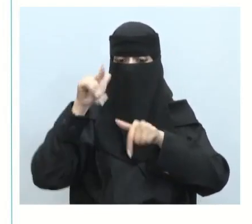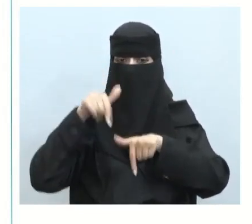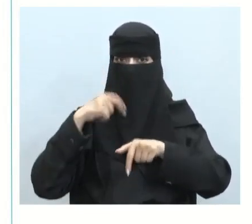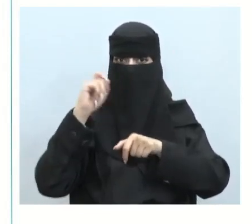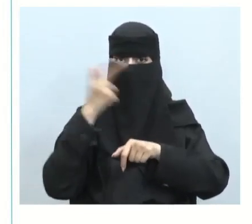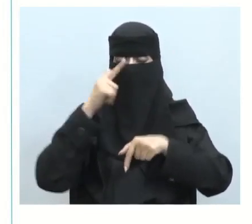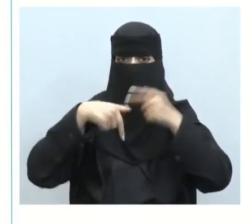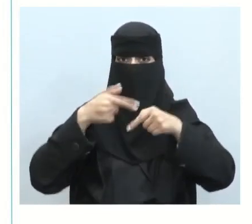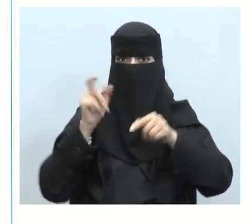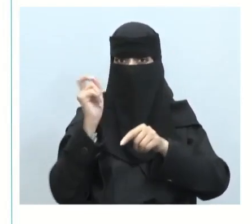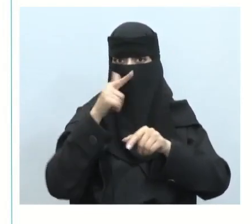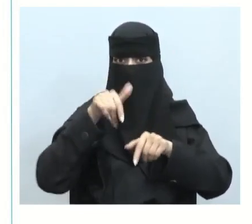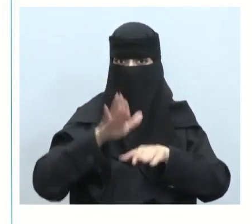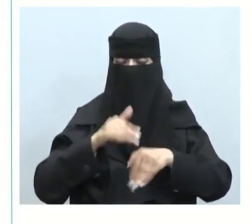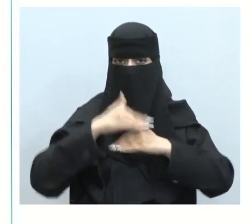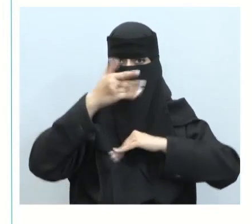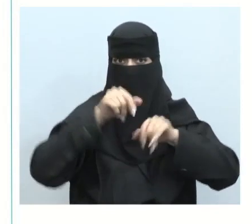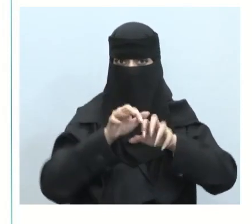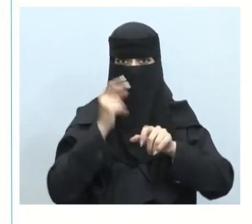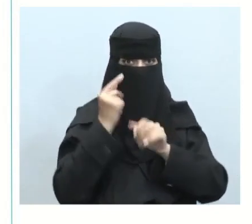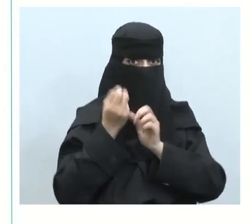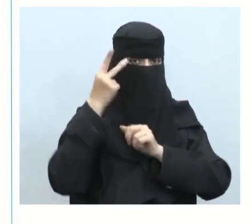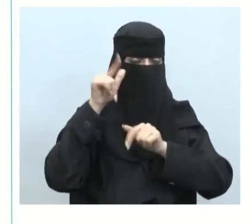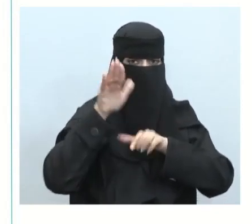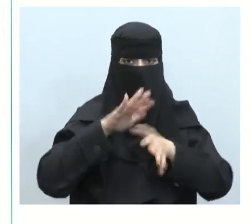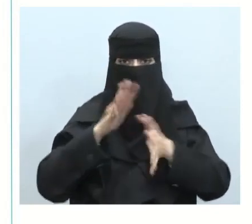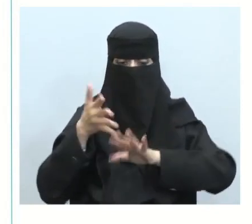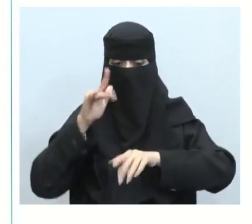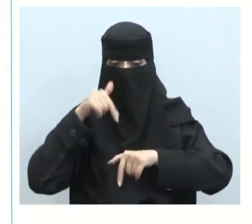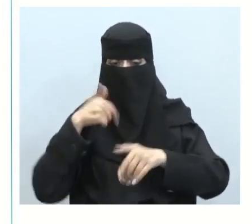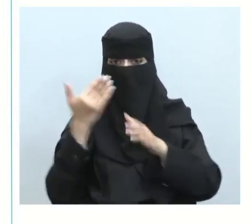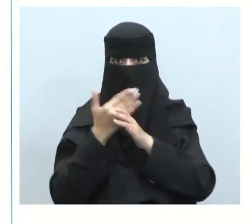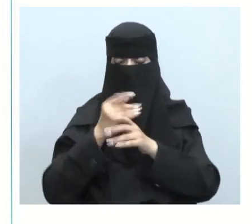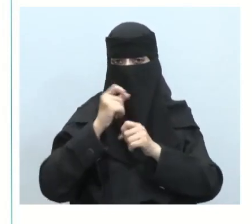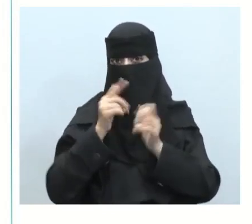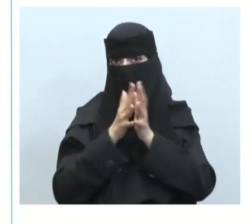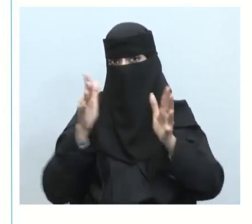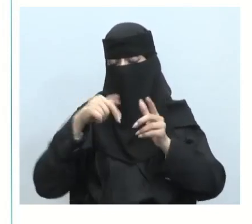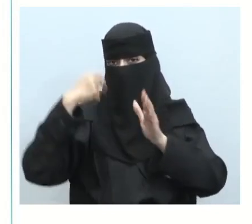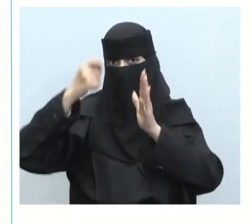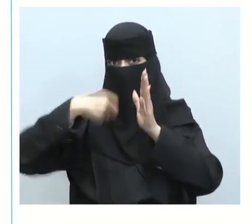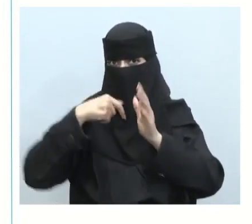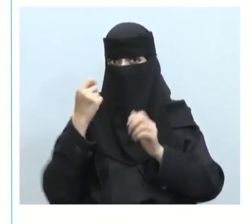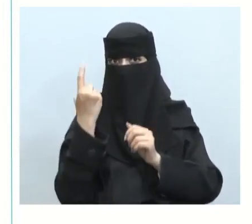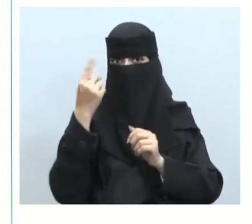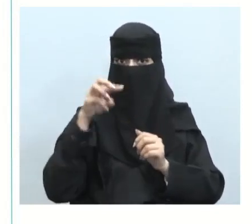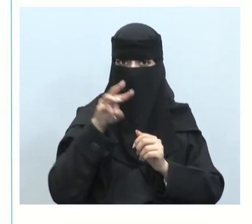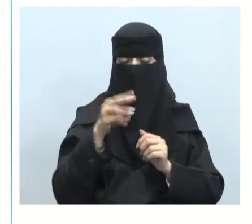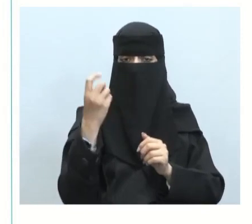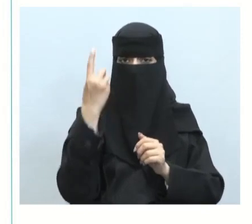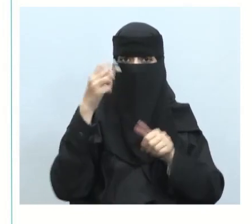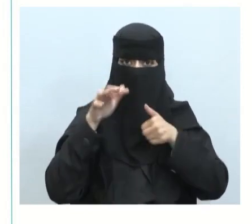العالم اسرع اصبحت الاجهزه ذكيه وقد يكون ايضا بسرعه كبيره تعالج الاف وا او